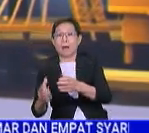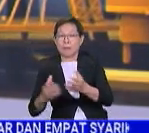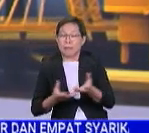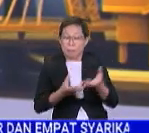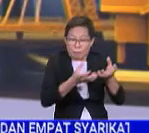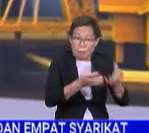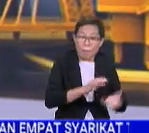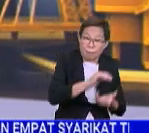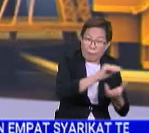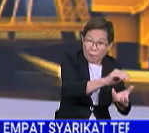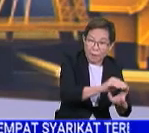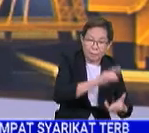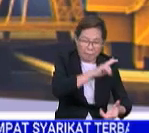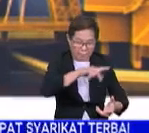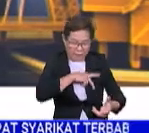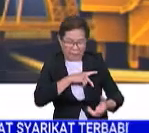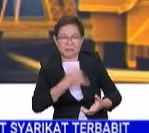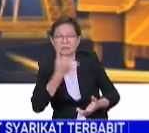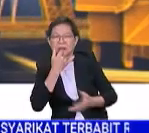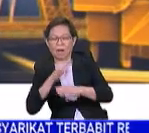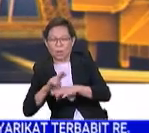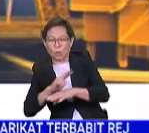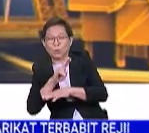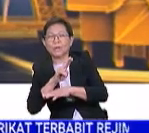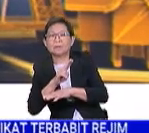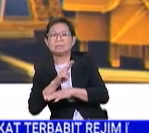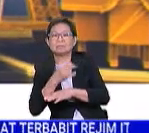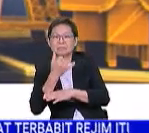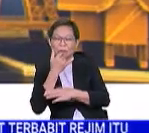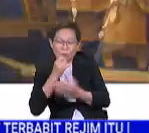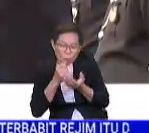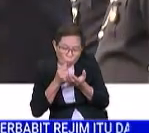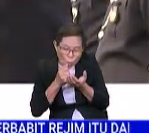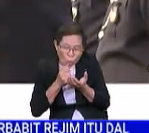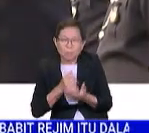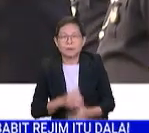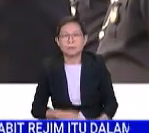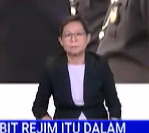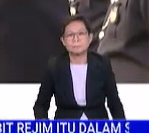membekal, memiliki dan menyalahgunakan dadah.